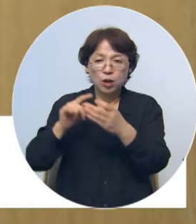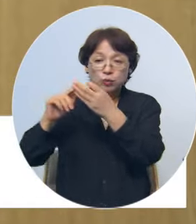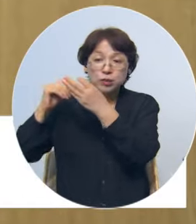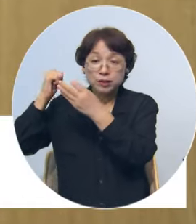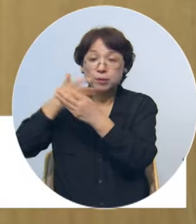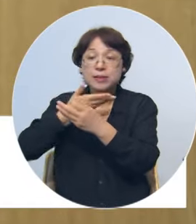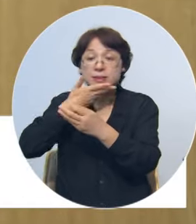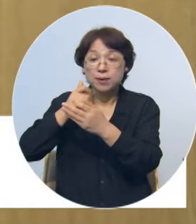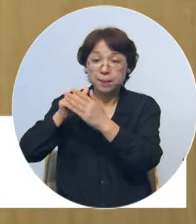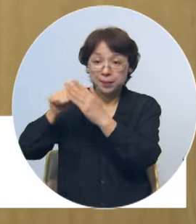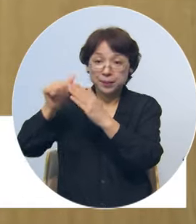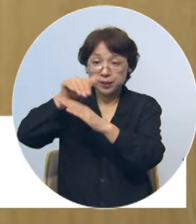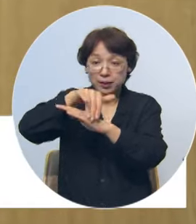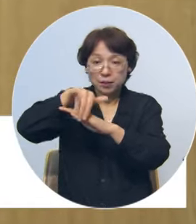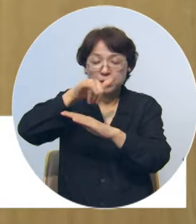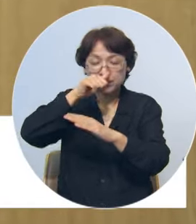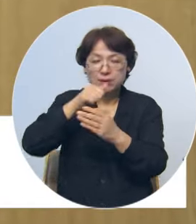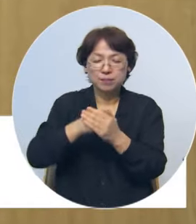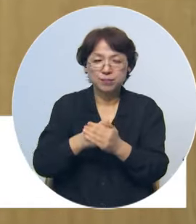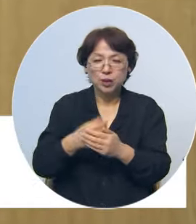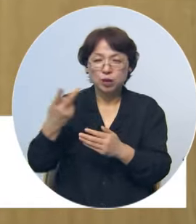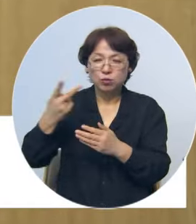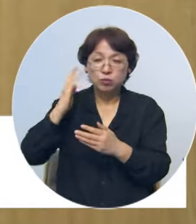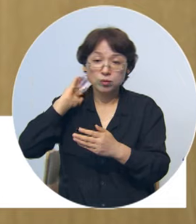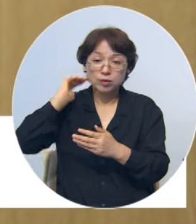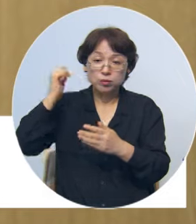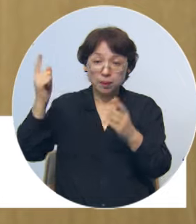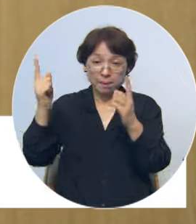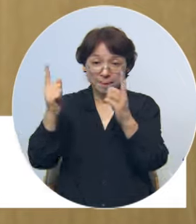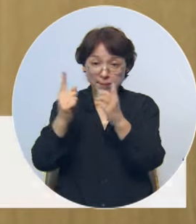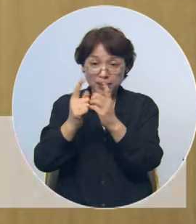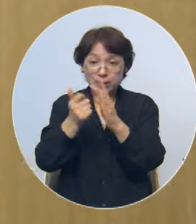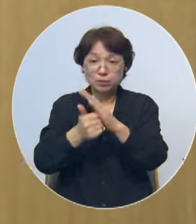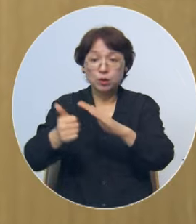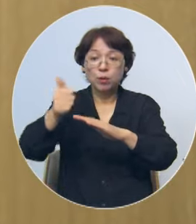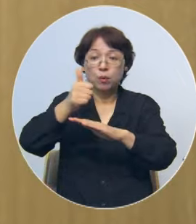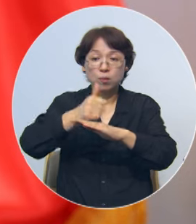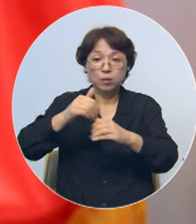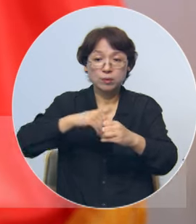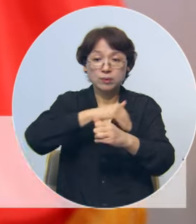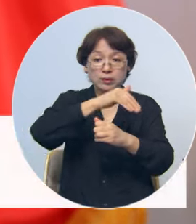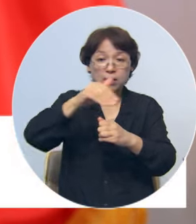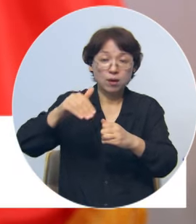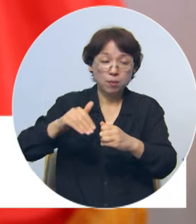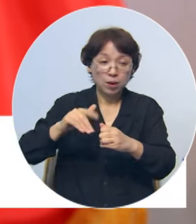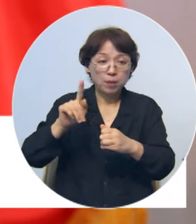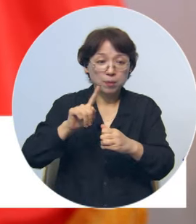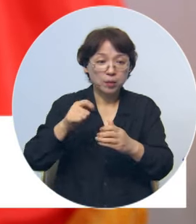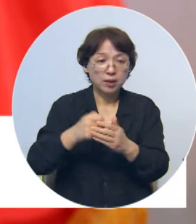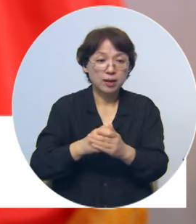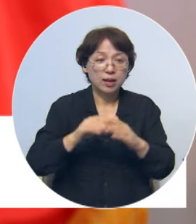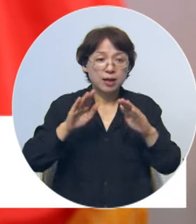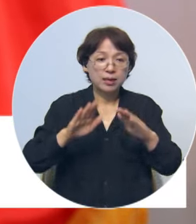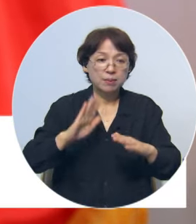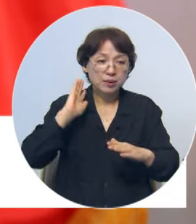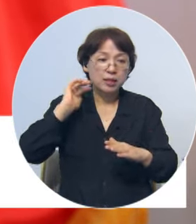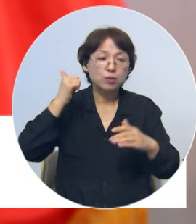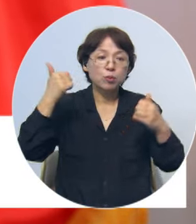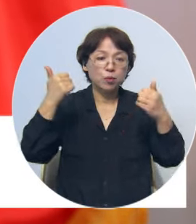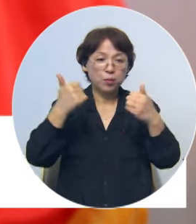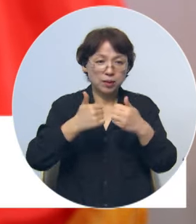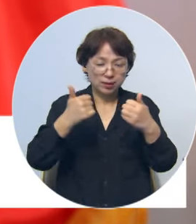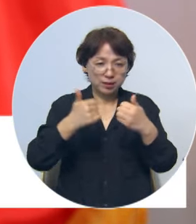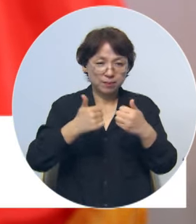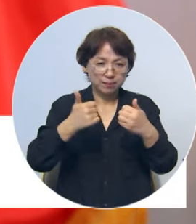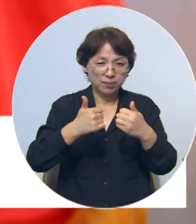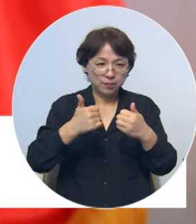방문할 예정이죠. 양국 정상의 만남이 성사된 배경은 무엇일까요? It's always good to reflect it on